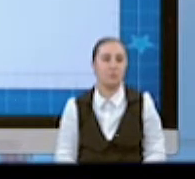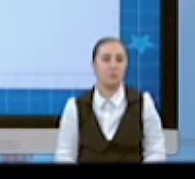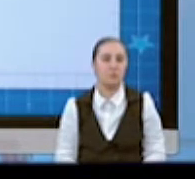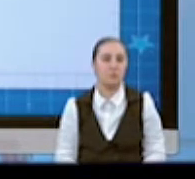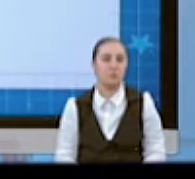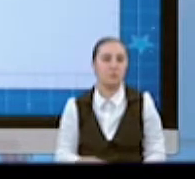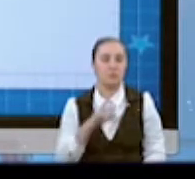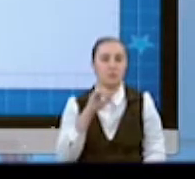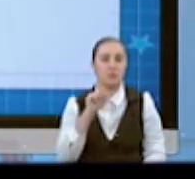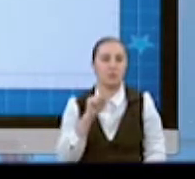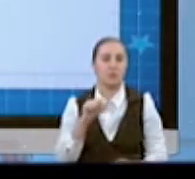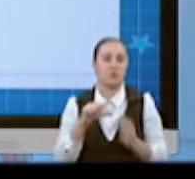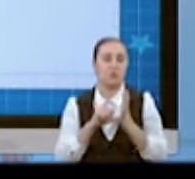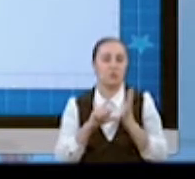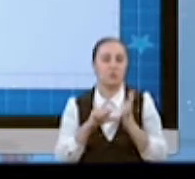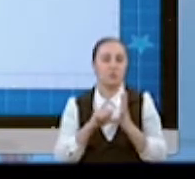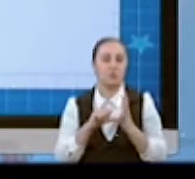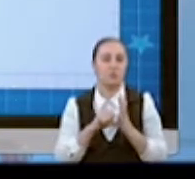А.